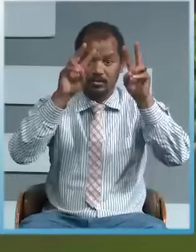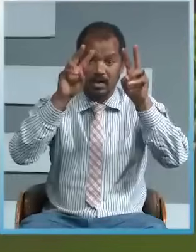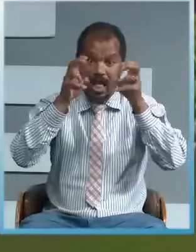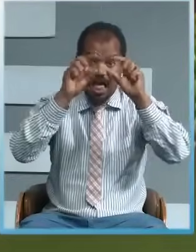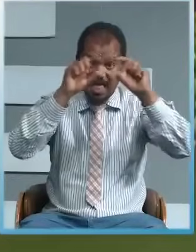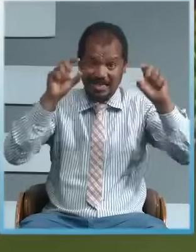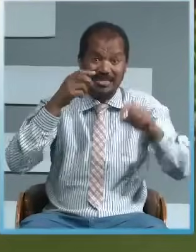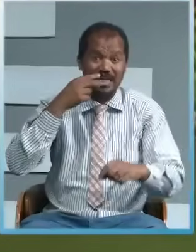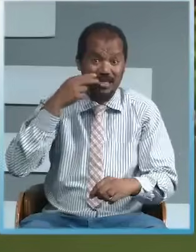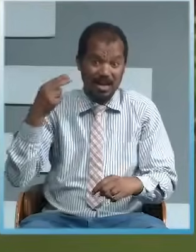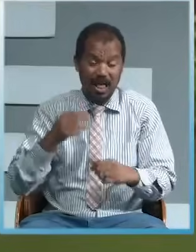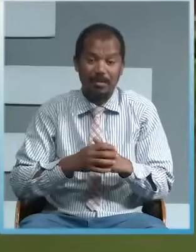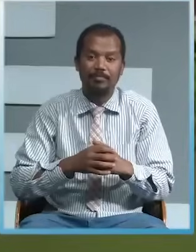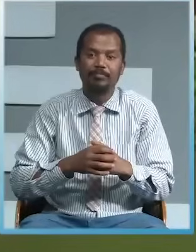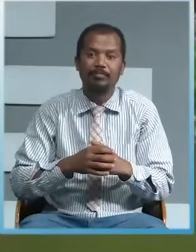أرأست زينا